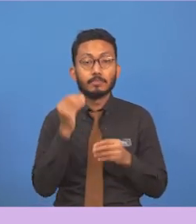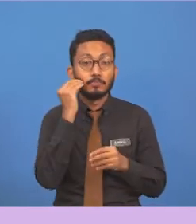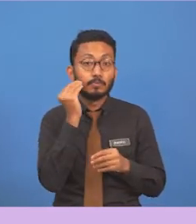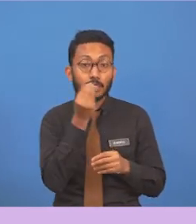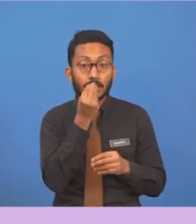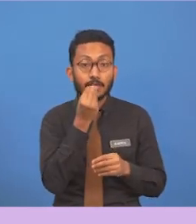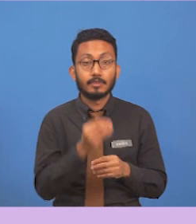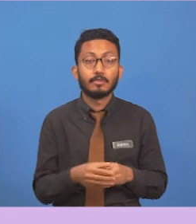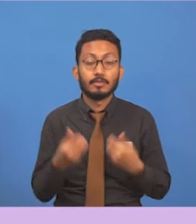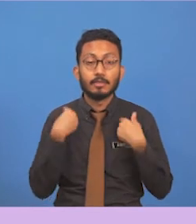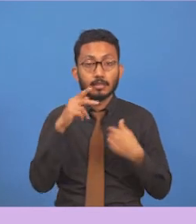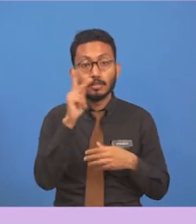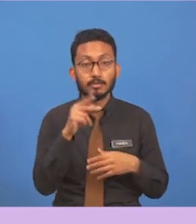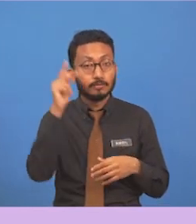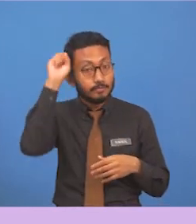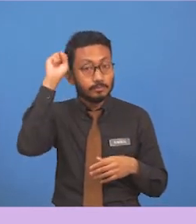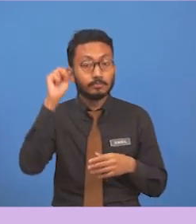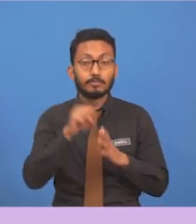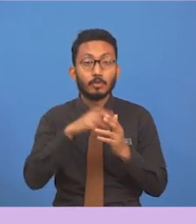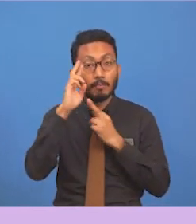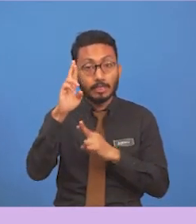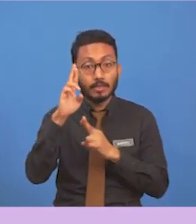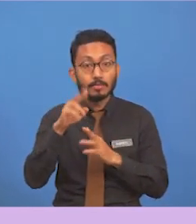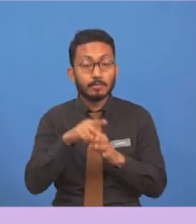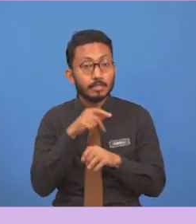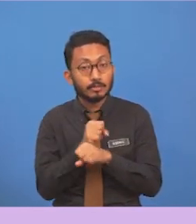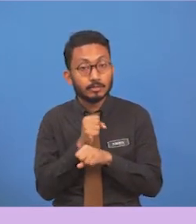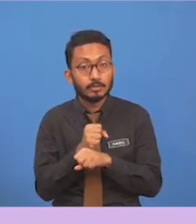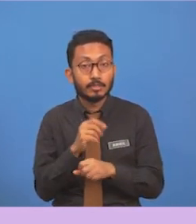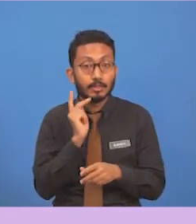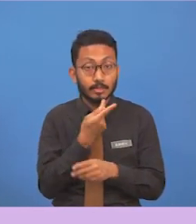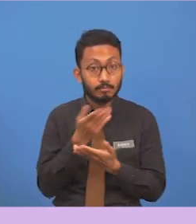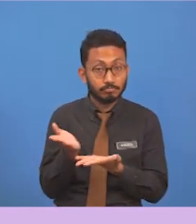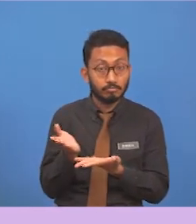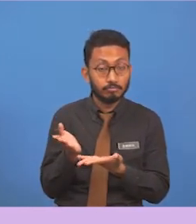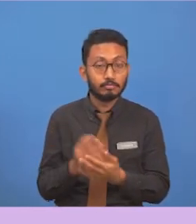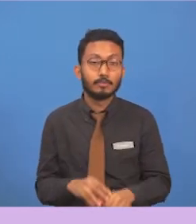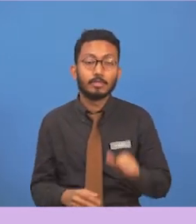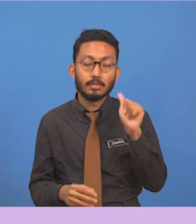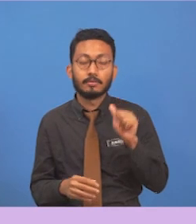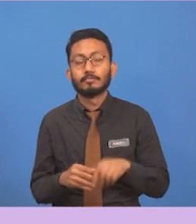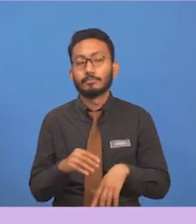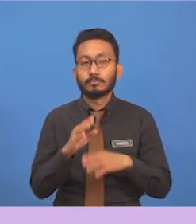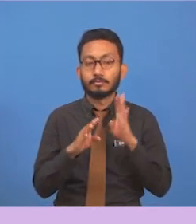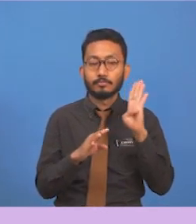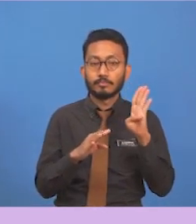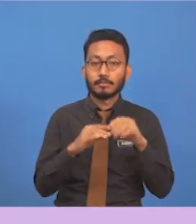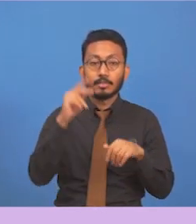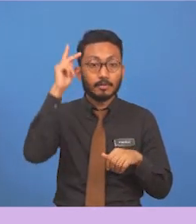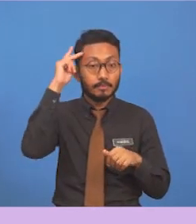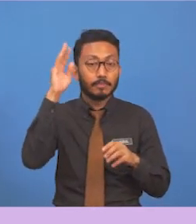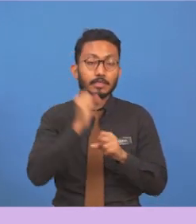menghormati pekerja queenthine Hei Siwak menghormati pekerjakan Tim B Siwak tidak menghormati